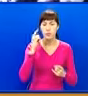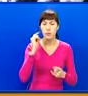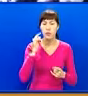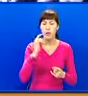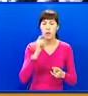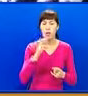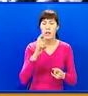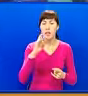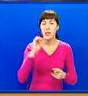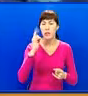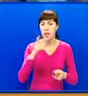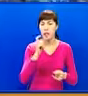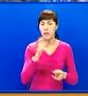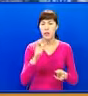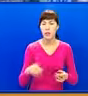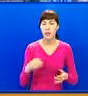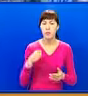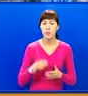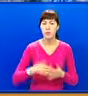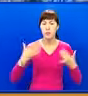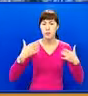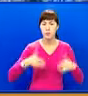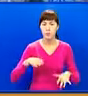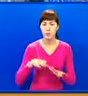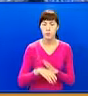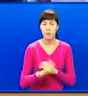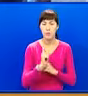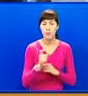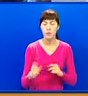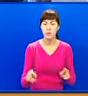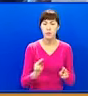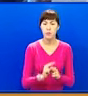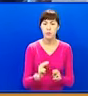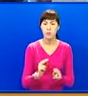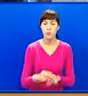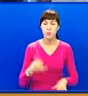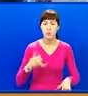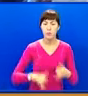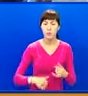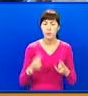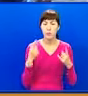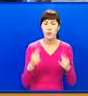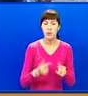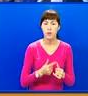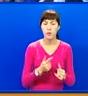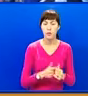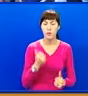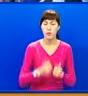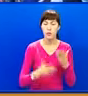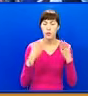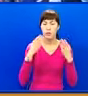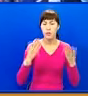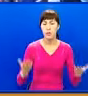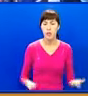парасатты, ұлттық және адамзаттық құндылықтарды бойына дартқан тұлғаларды тәрбиелеуде. Ұстаз ұлағатты есім. Күн сәулесі